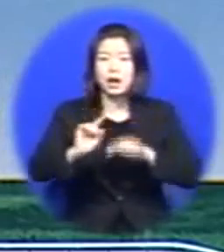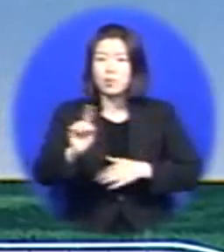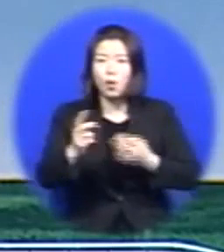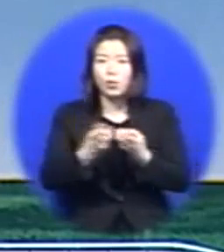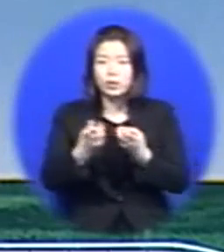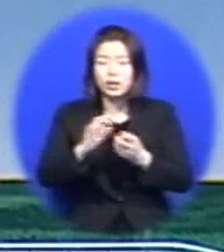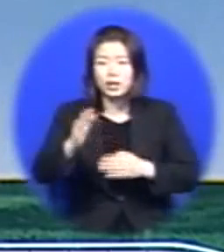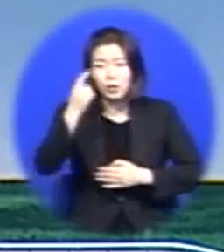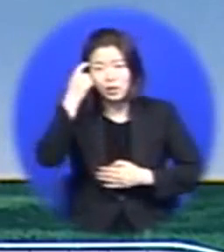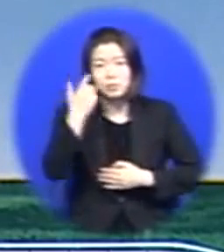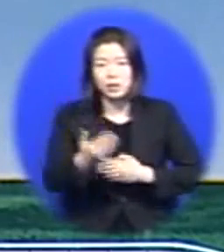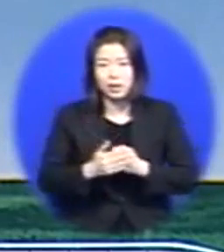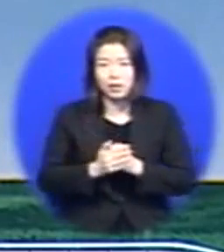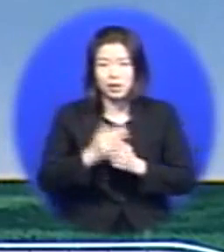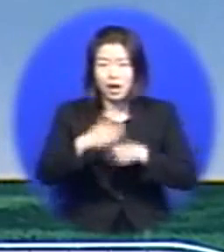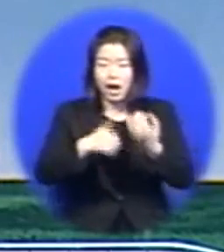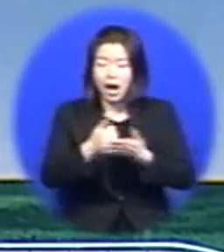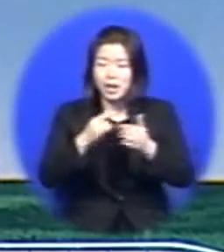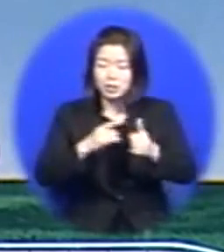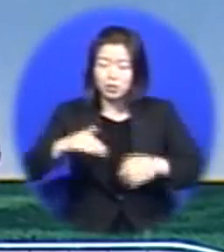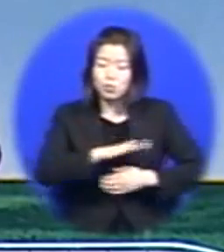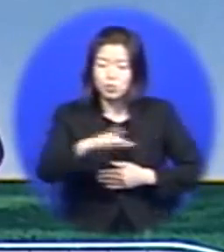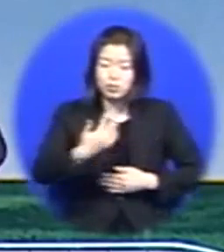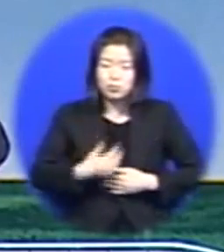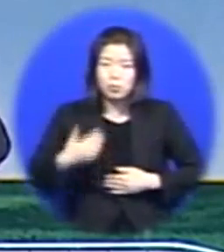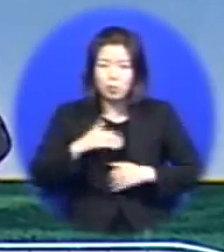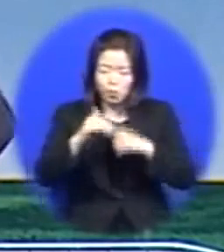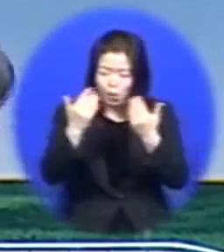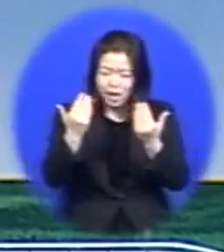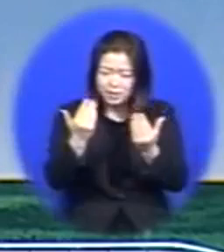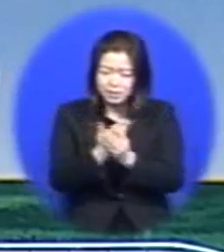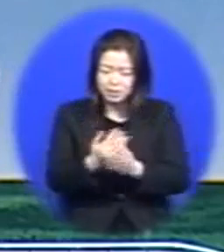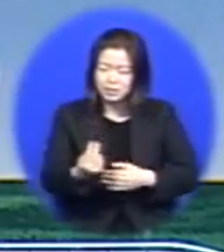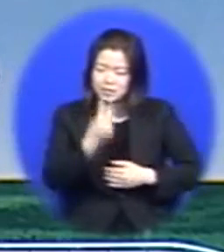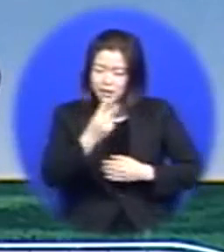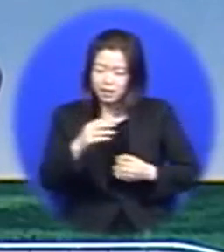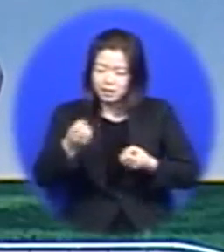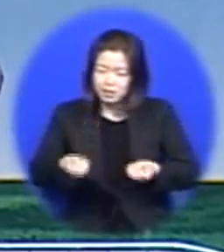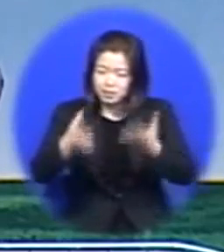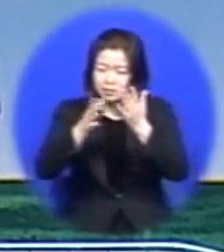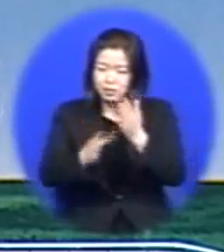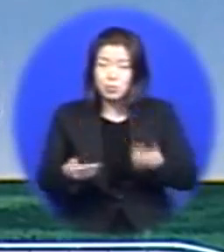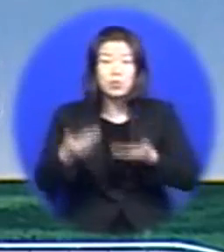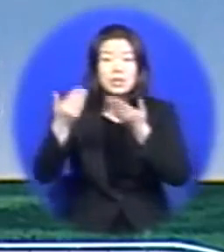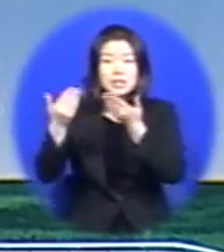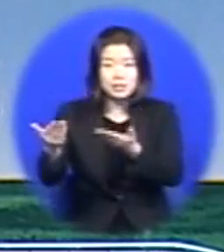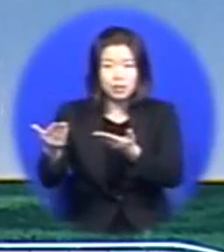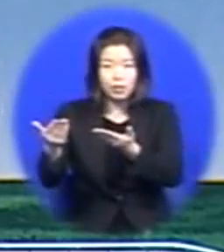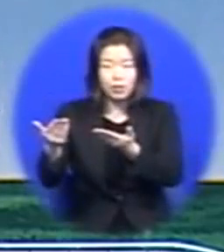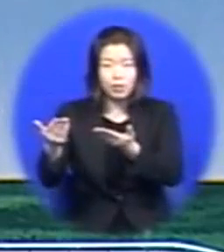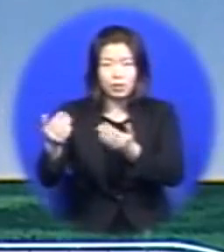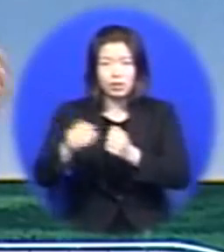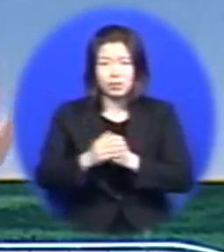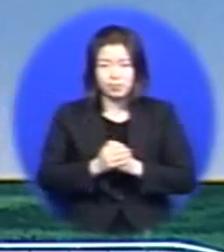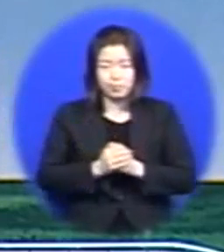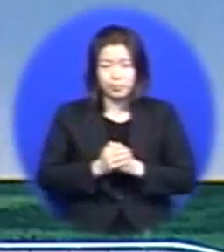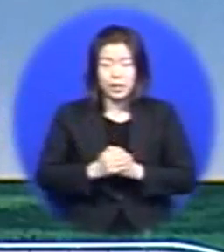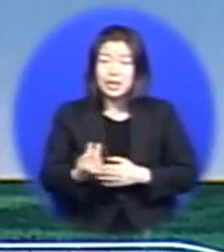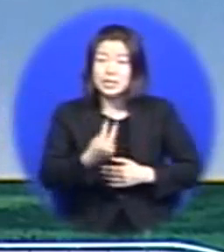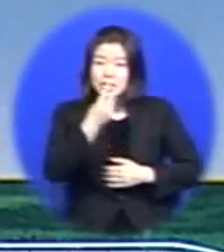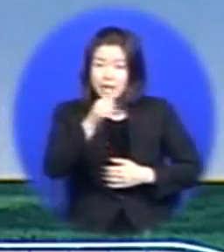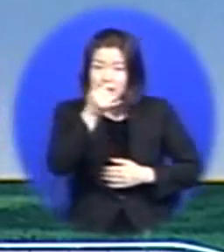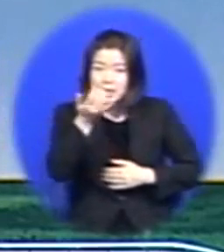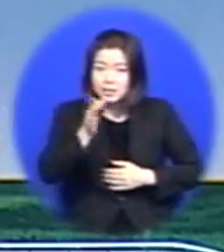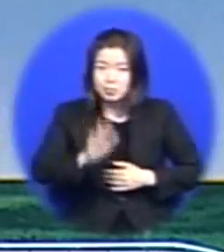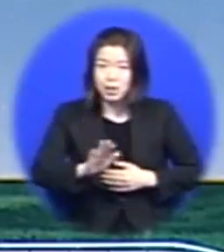되는가? 하나님께 우리 몸을 완전히 하나님께 산제물로 바쳐서, 살았다